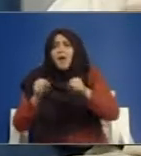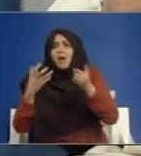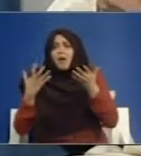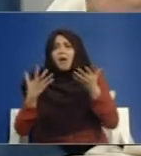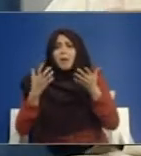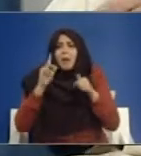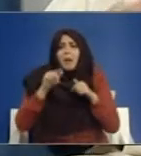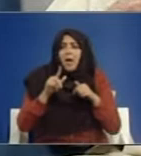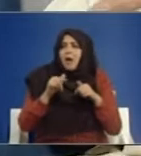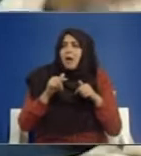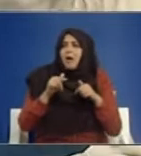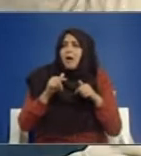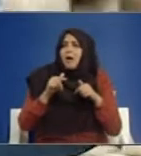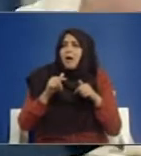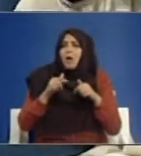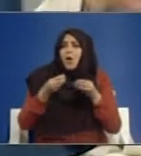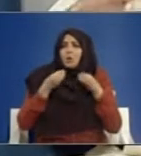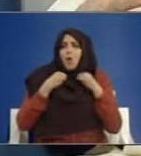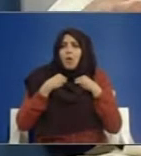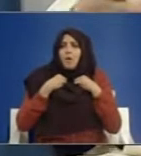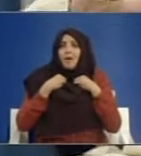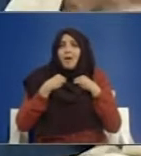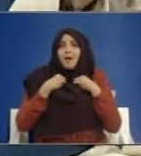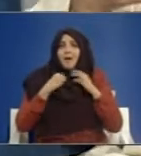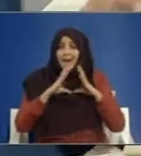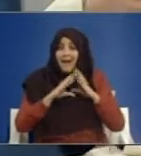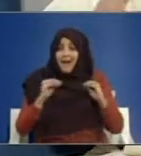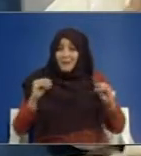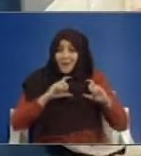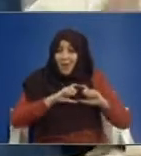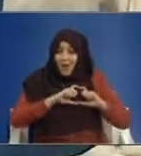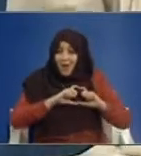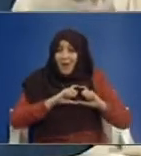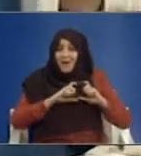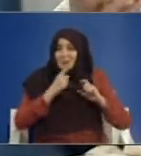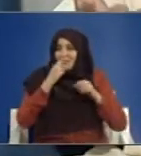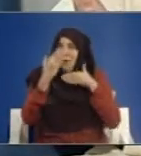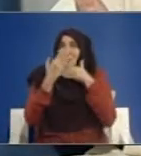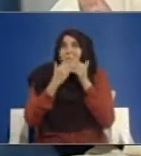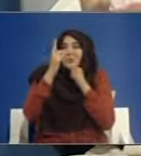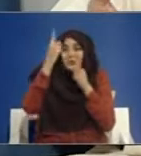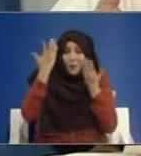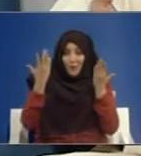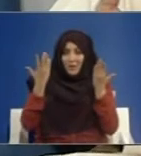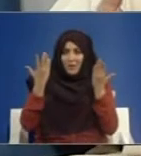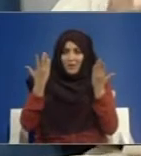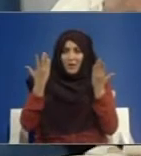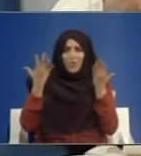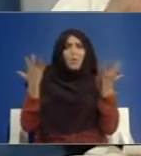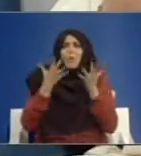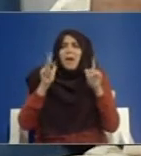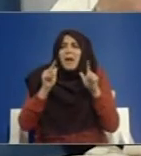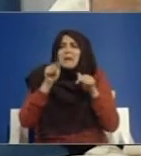هل فيها شيئا يطمئن قلب الإنسان ويشعره بالقرب من الله تعالى؟